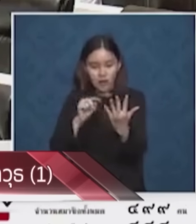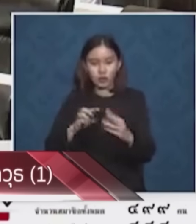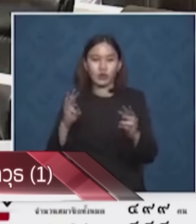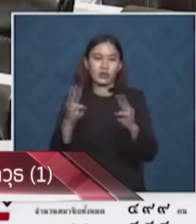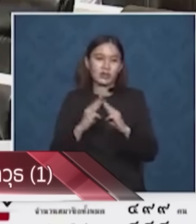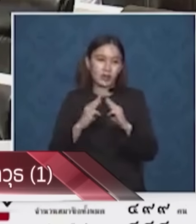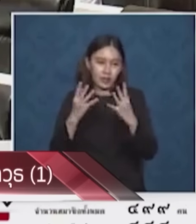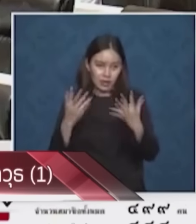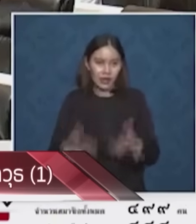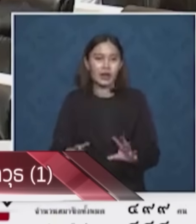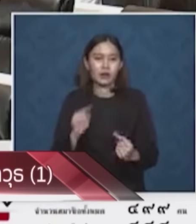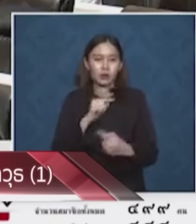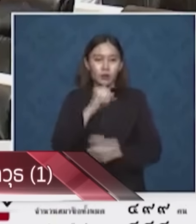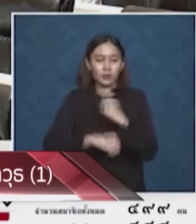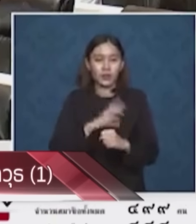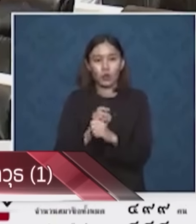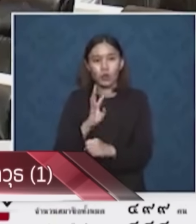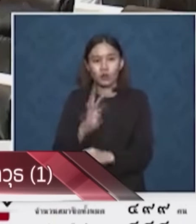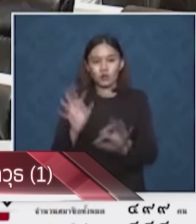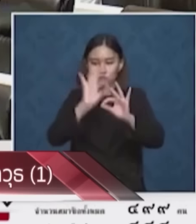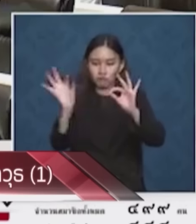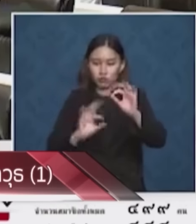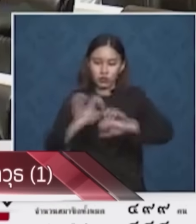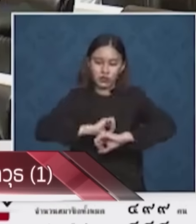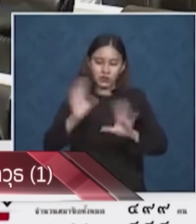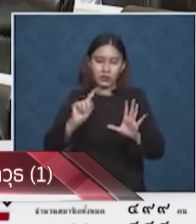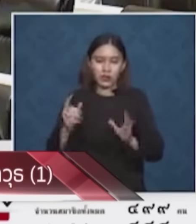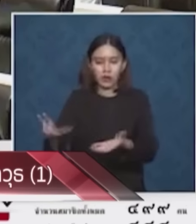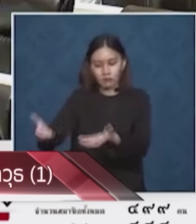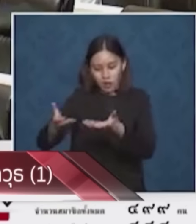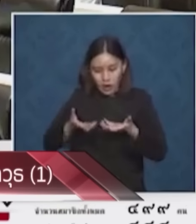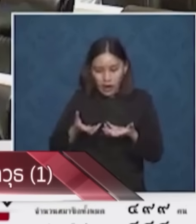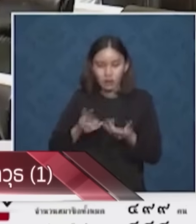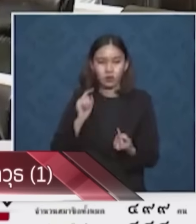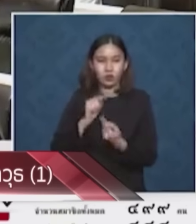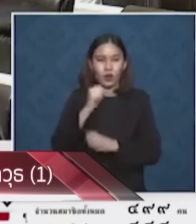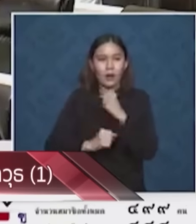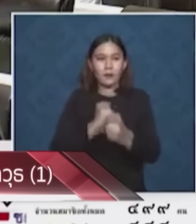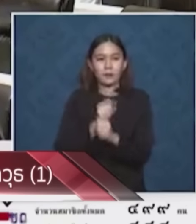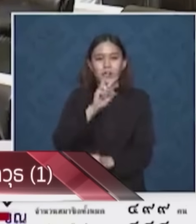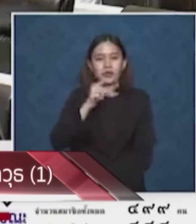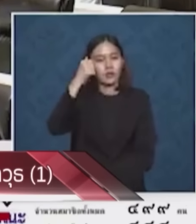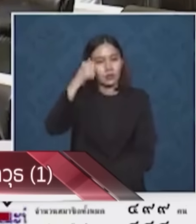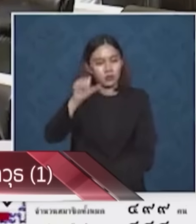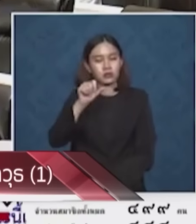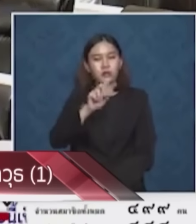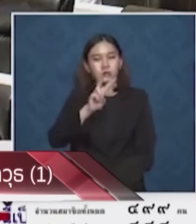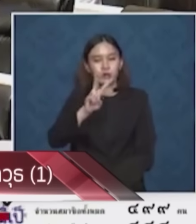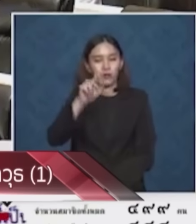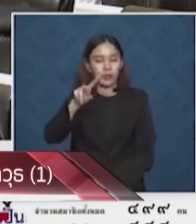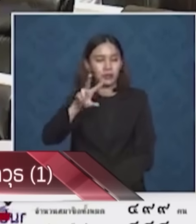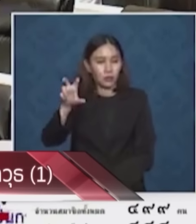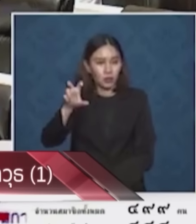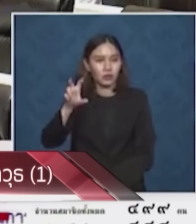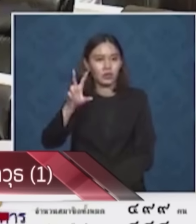สัญญาเรือดำน้ำแล้วบางส่วนในปี 64ระบุชัดครับต้องส่งมอบภายใน 2340วันนับจากวันถัดไปที่